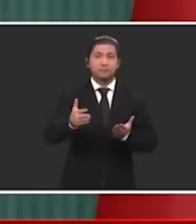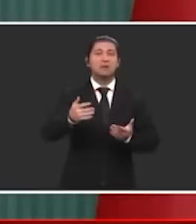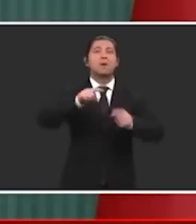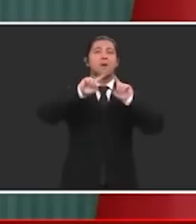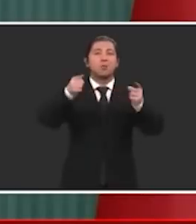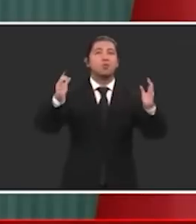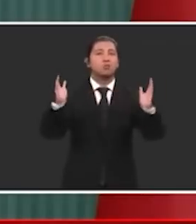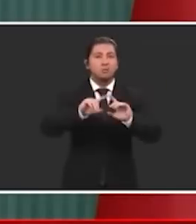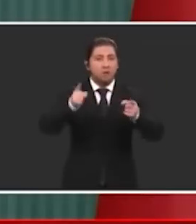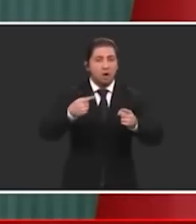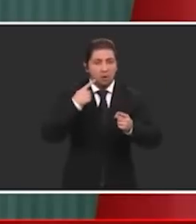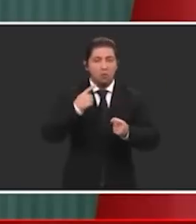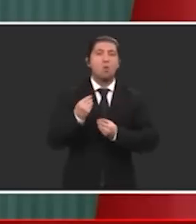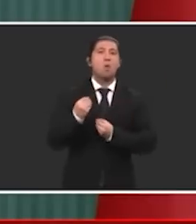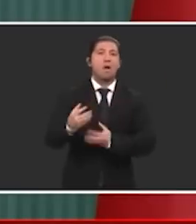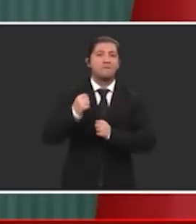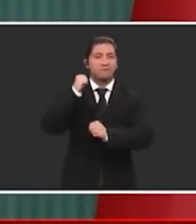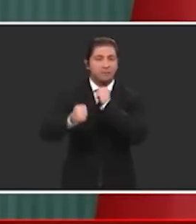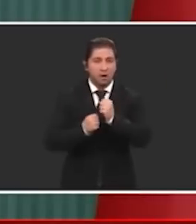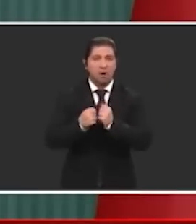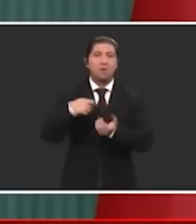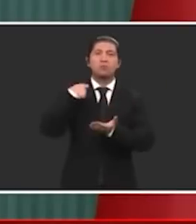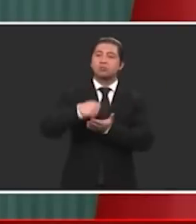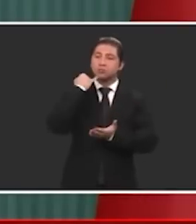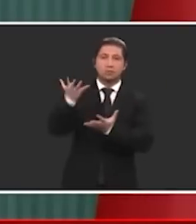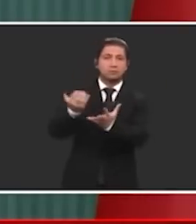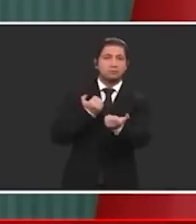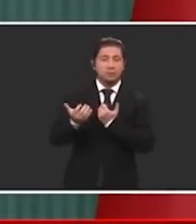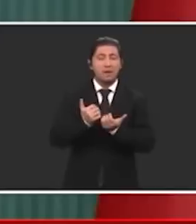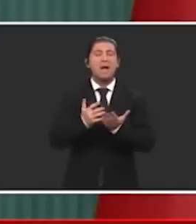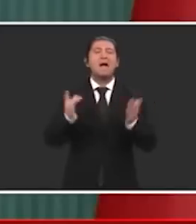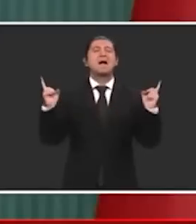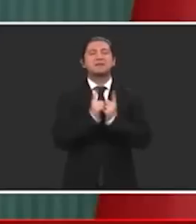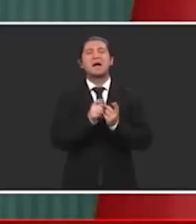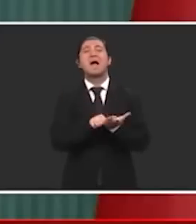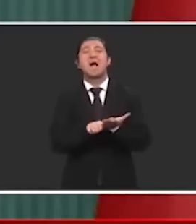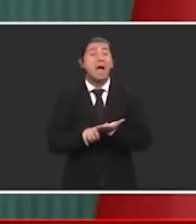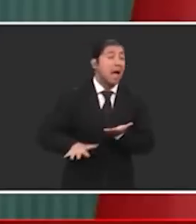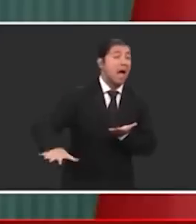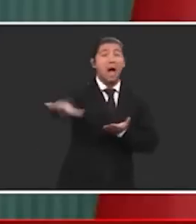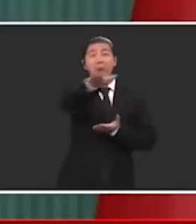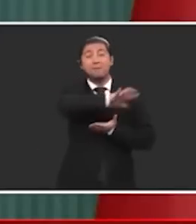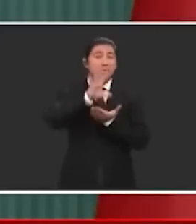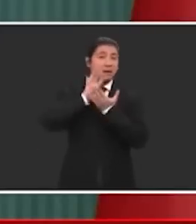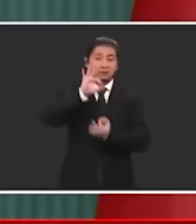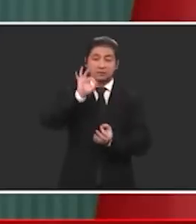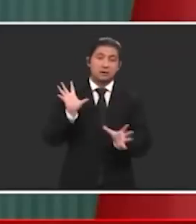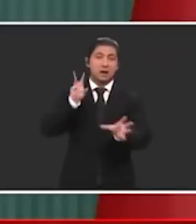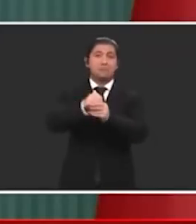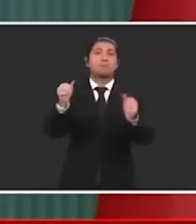esnafıyla, üreticisiyle, tüketicisiyle, velhasıl her kesimden insanıyla